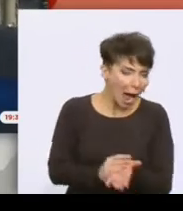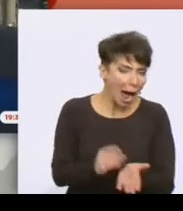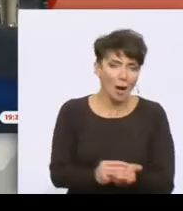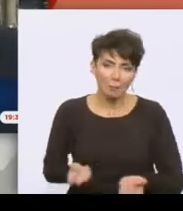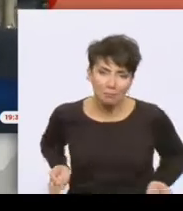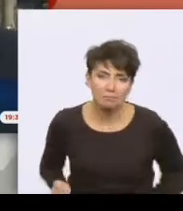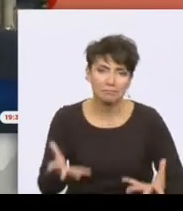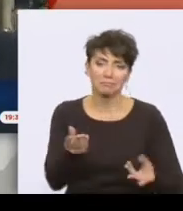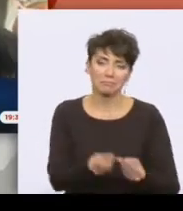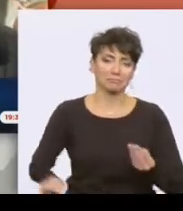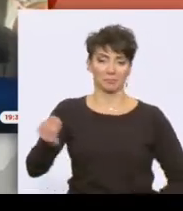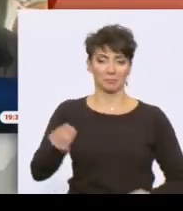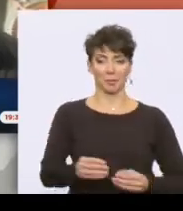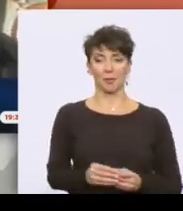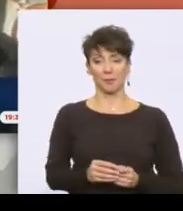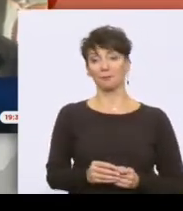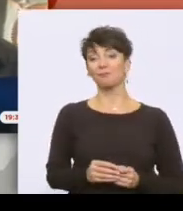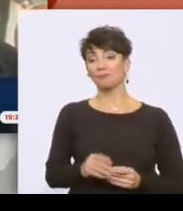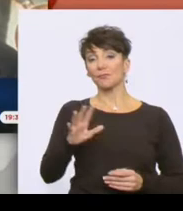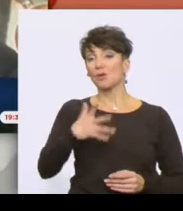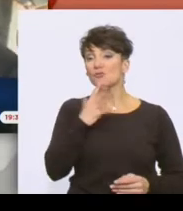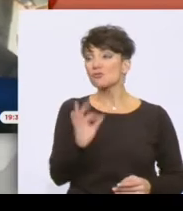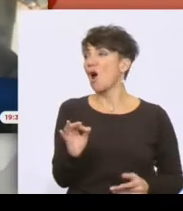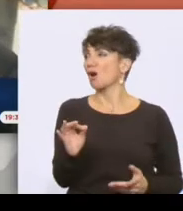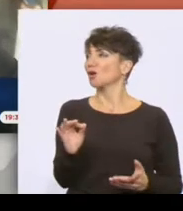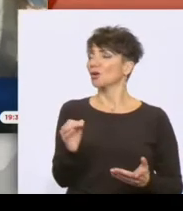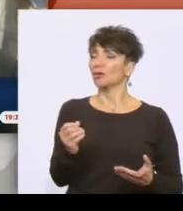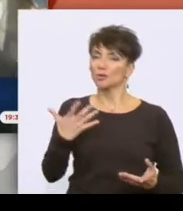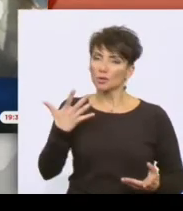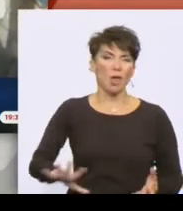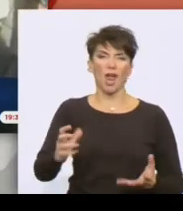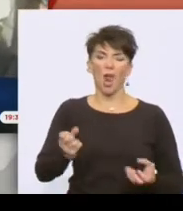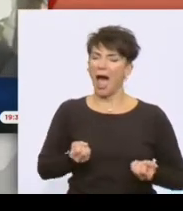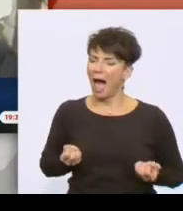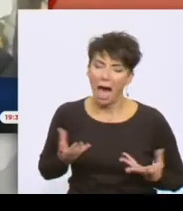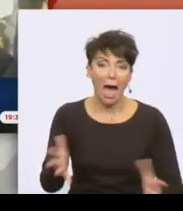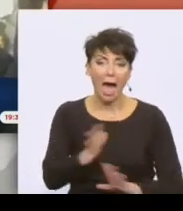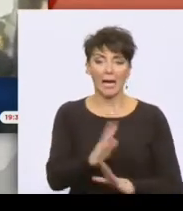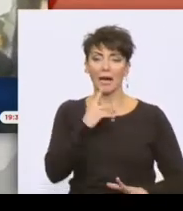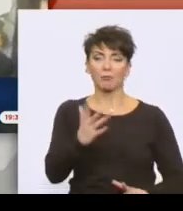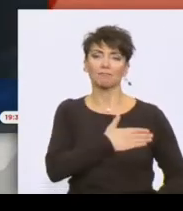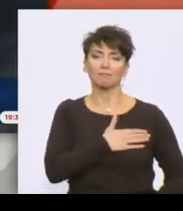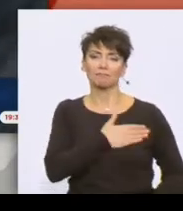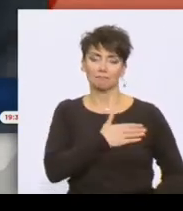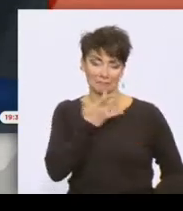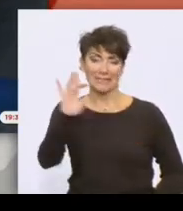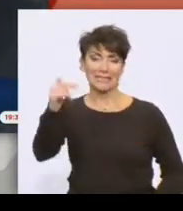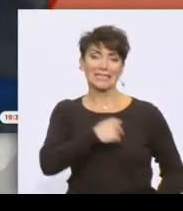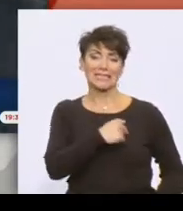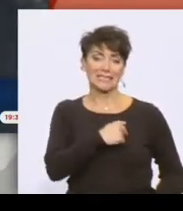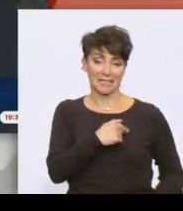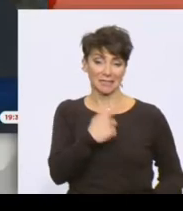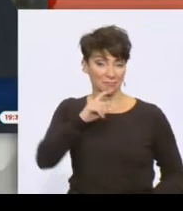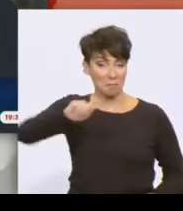αυτό το κόμπο και παίρνω δύναμη. Γιατί το κάνουμε, γιατί το αγαπάμε, το κάνουμε γιατί το θέλουμε και το κάνουμε και από ευχαρίστηση και από καρδιά. Η μαγειρική ενώνει